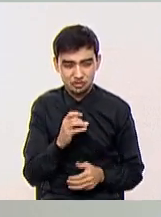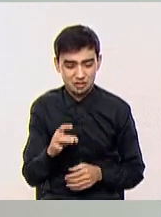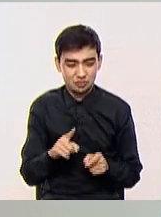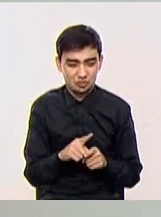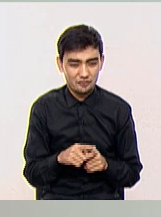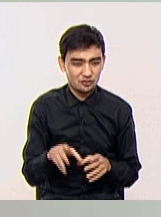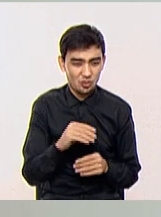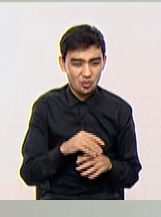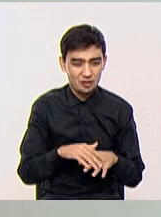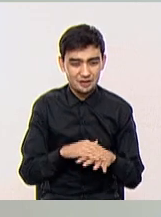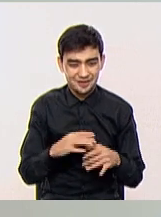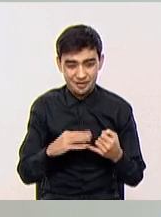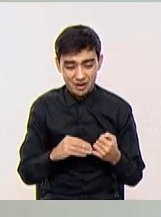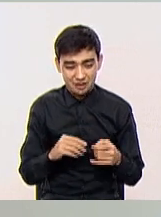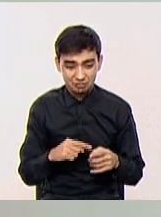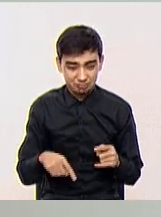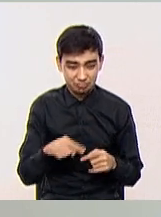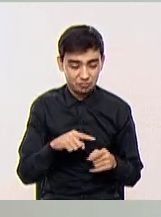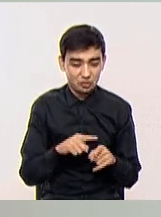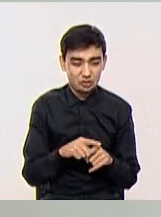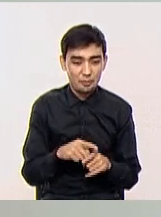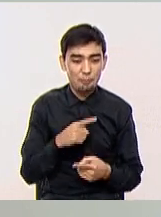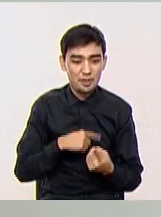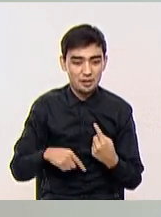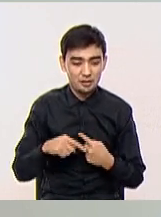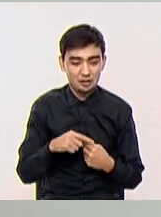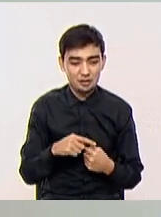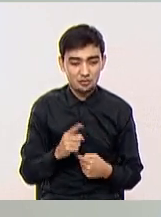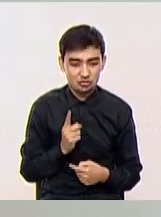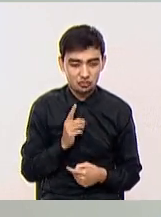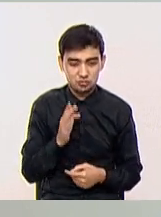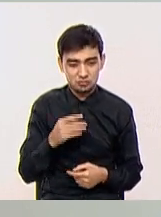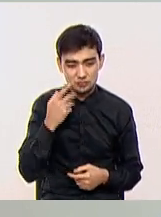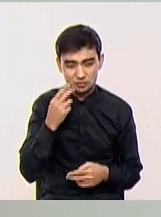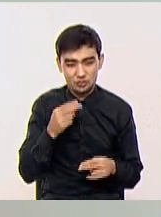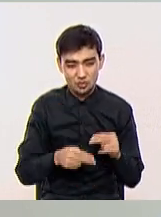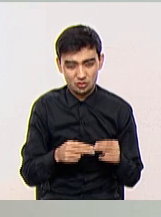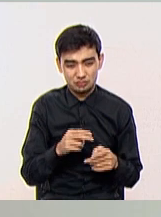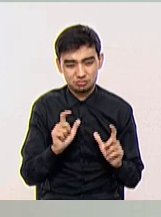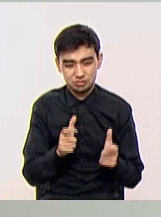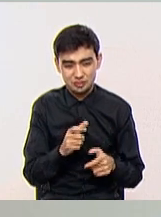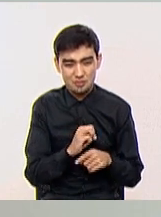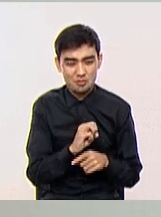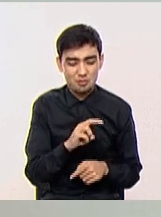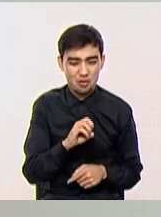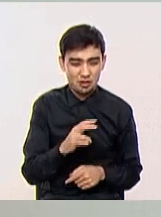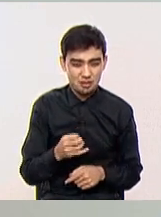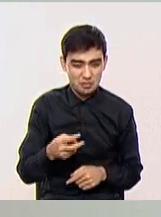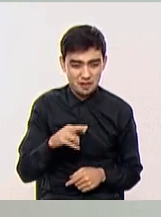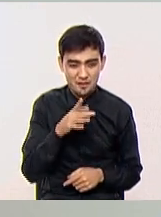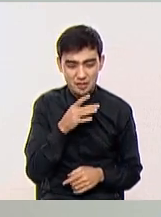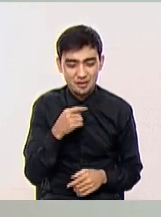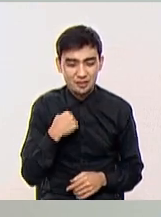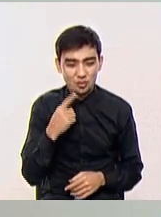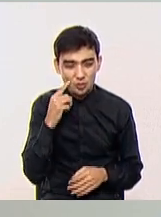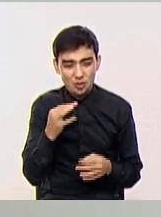все население Земли – мы дождемся окончания пандемии, вот, и я думаю, что какие